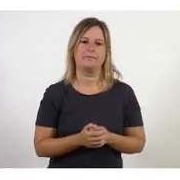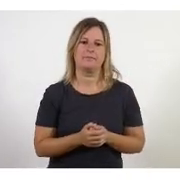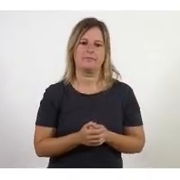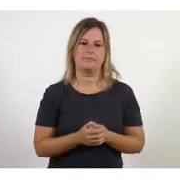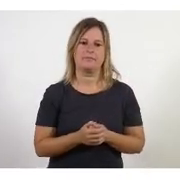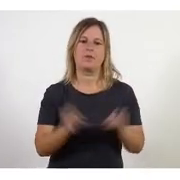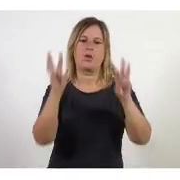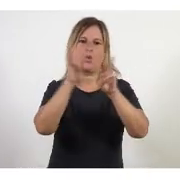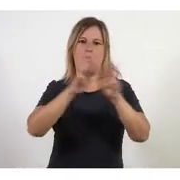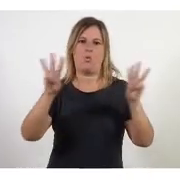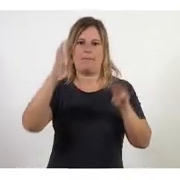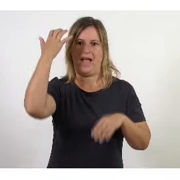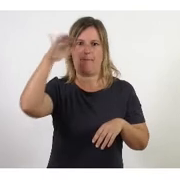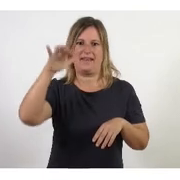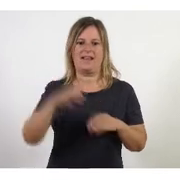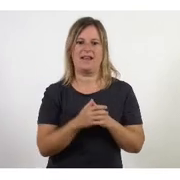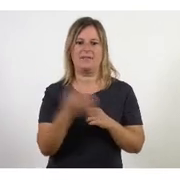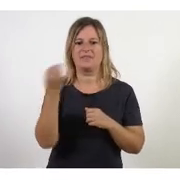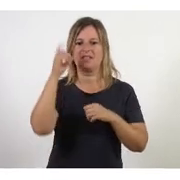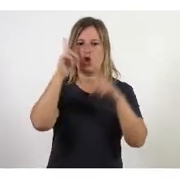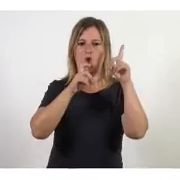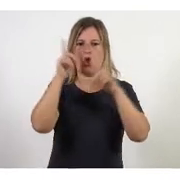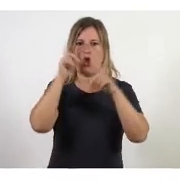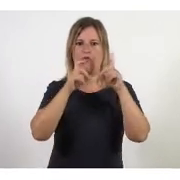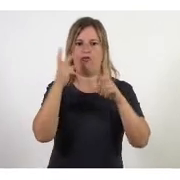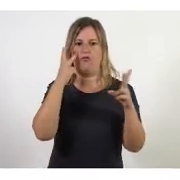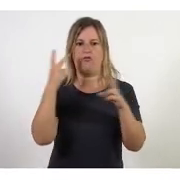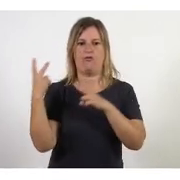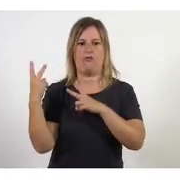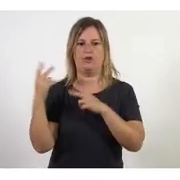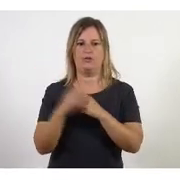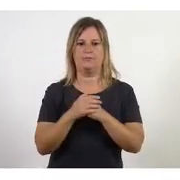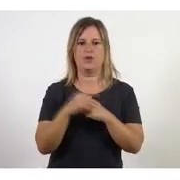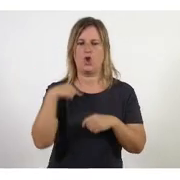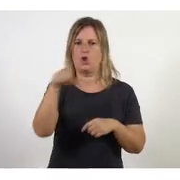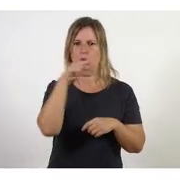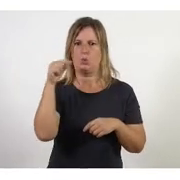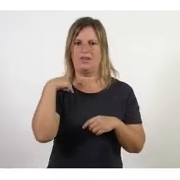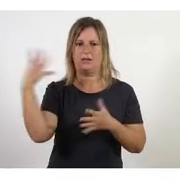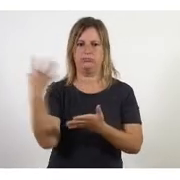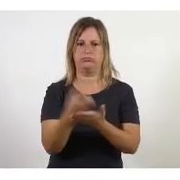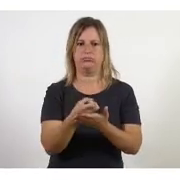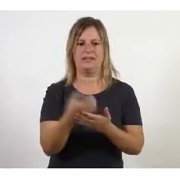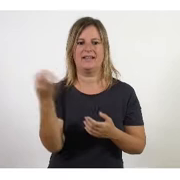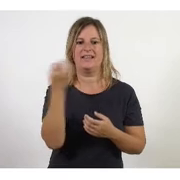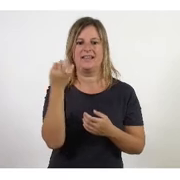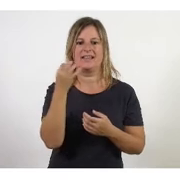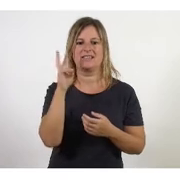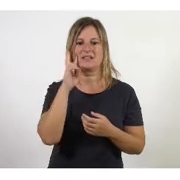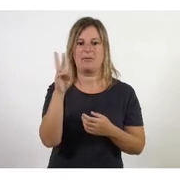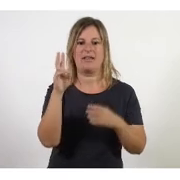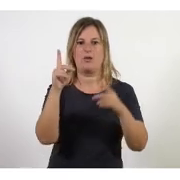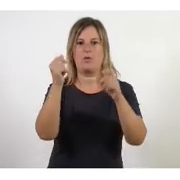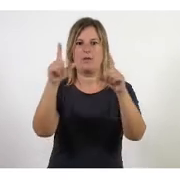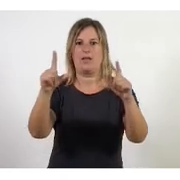una web americana. Veieu? Són fotografies. Això està agafat del Twitter. I el que fan és col·locar aquestes imatges. Veieu